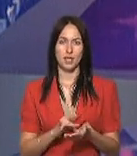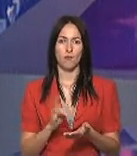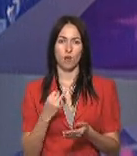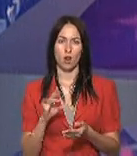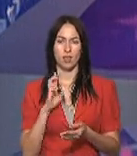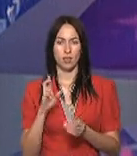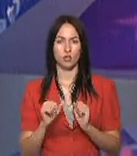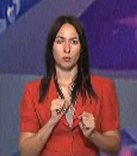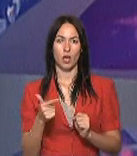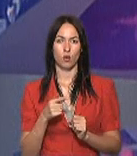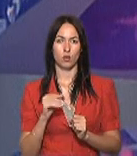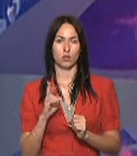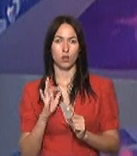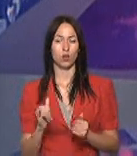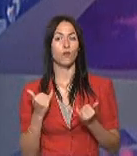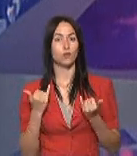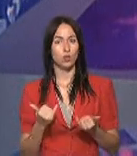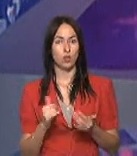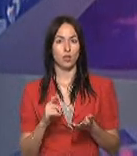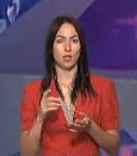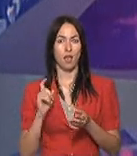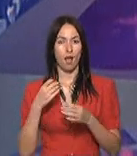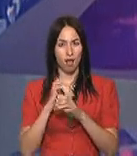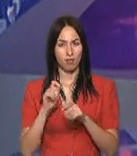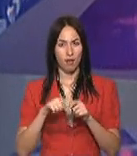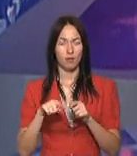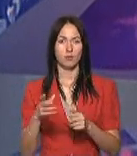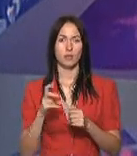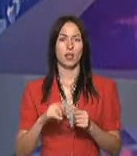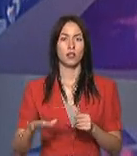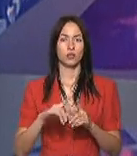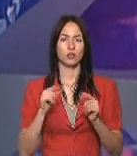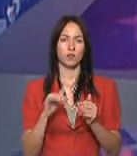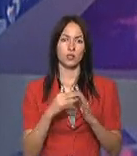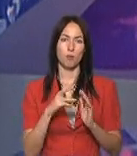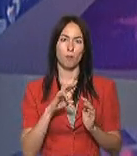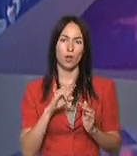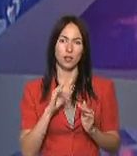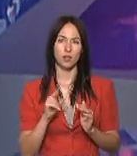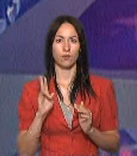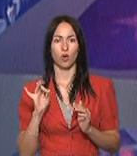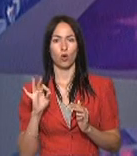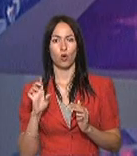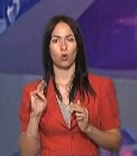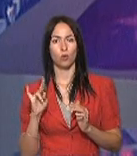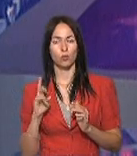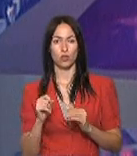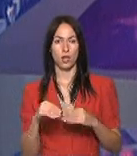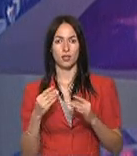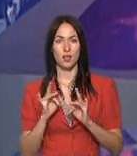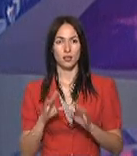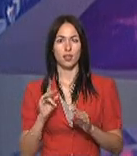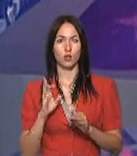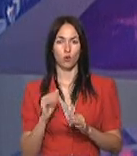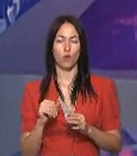райдержадміністрації Григорій Танков. Сьогодні аналізи брали на території шкіл у селищах Малинівка та Коробочкине. За даними Танкова,